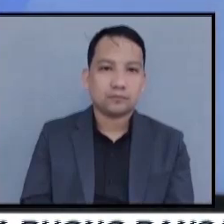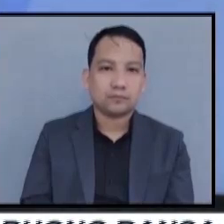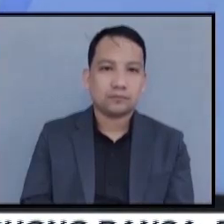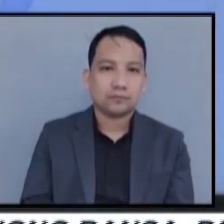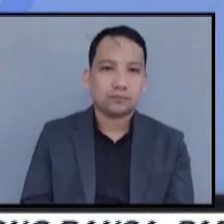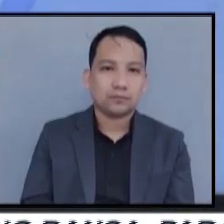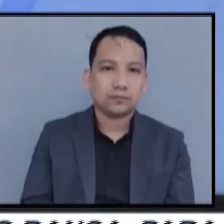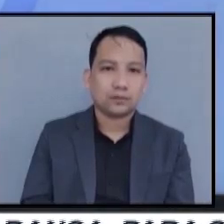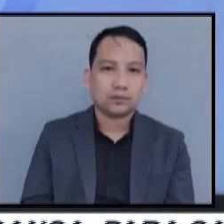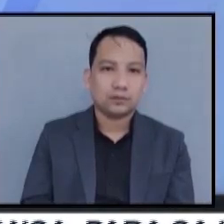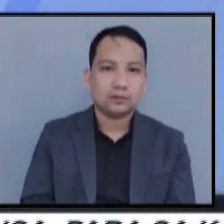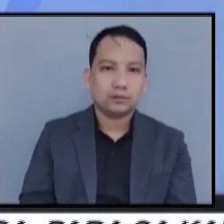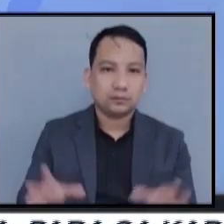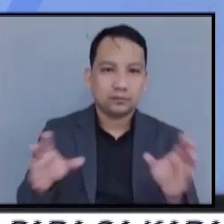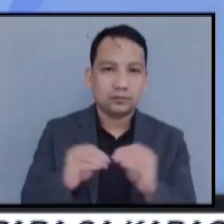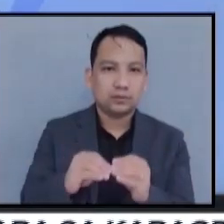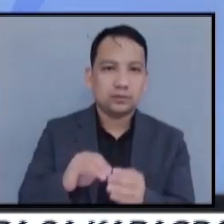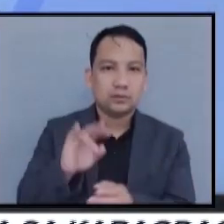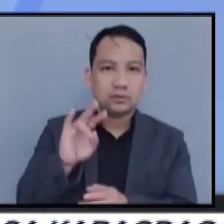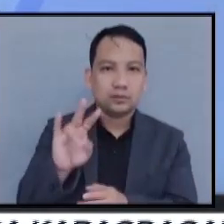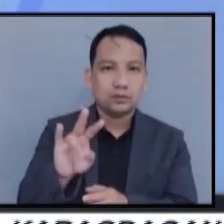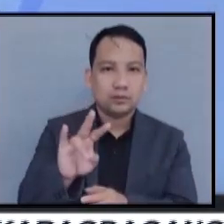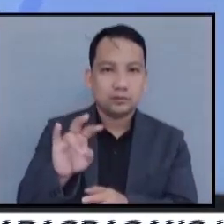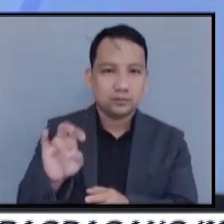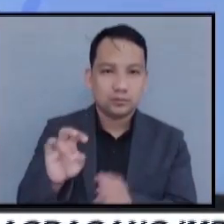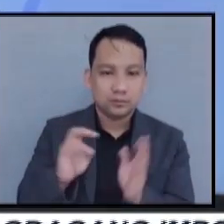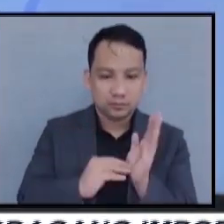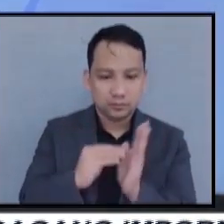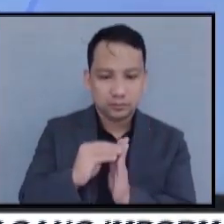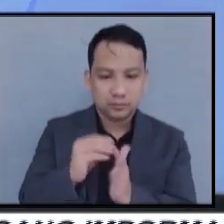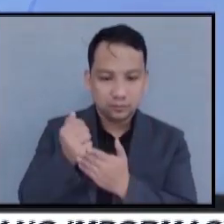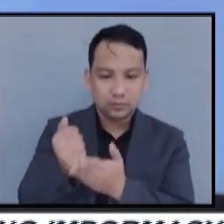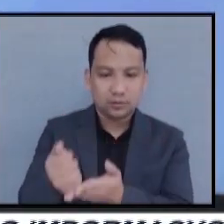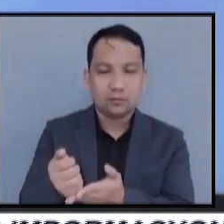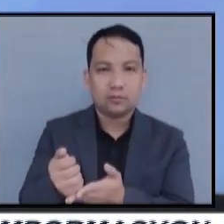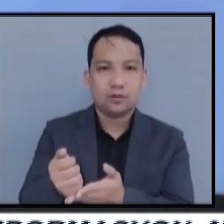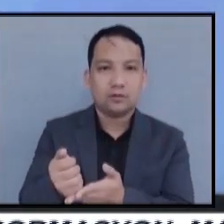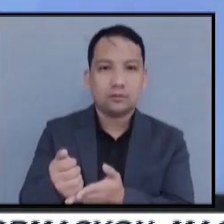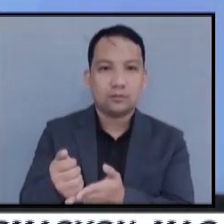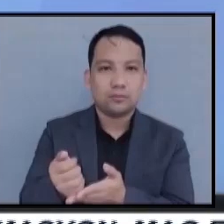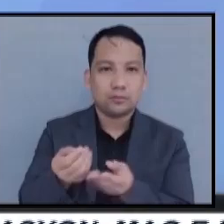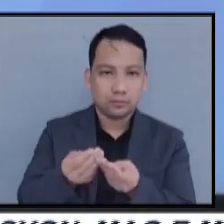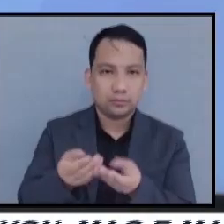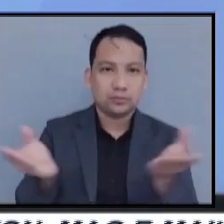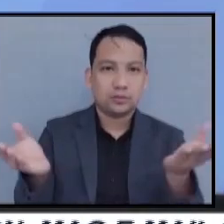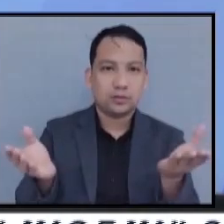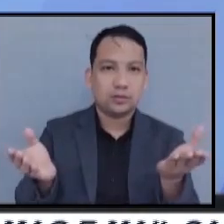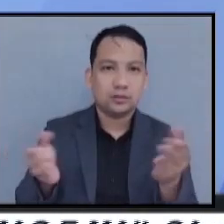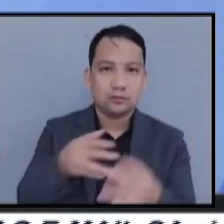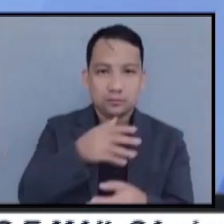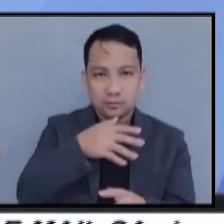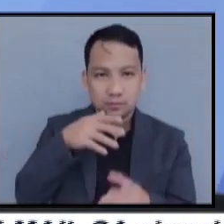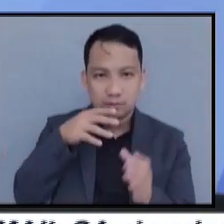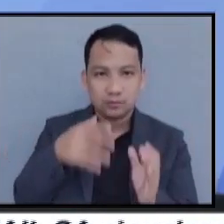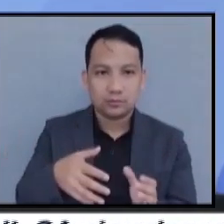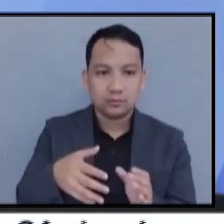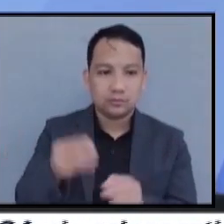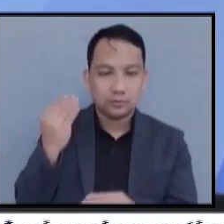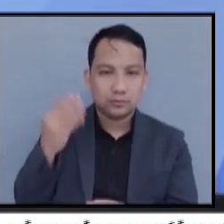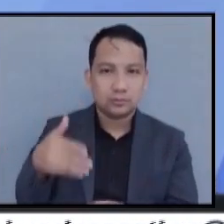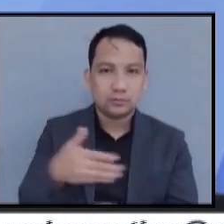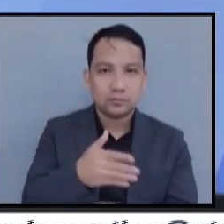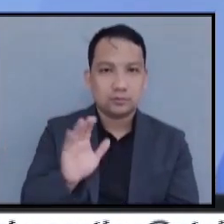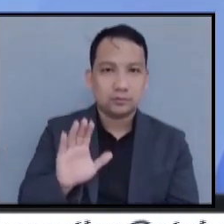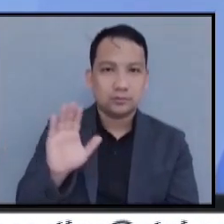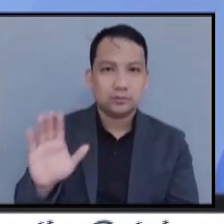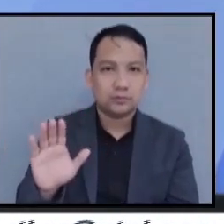umabot na sa mahigit 700 milyong pisong tulong ang naipamahagi sa mga magsasaka, mangingisda at kanilang mga pamilya